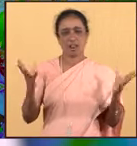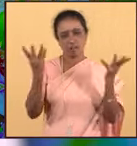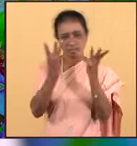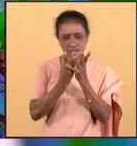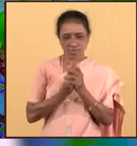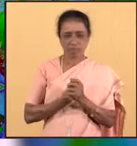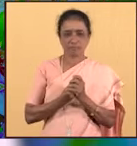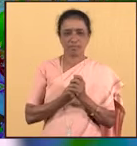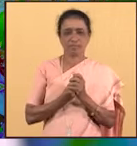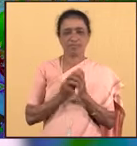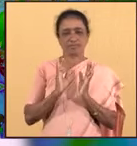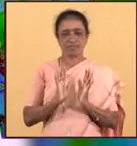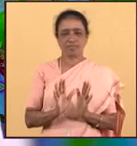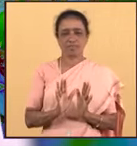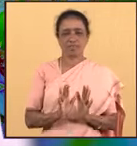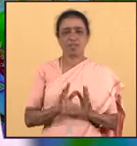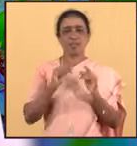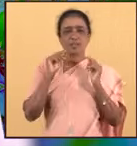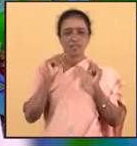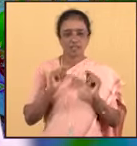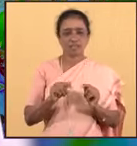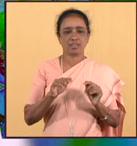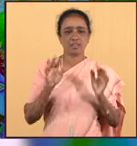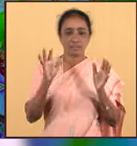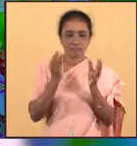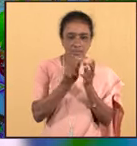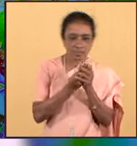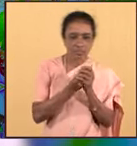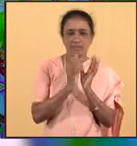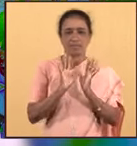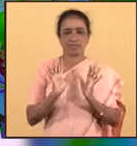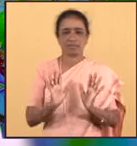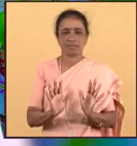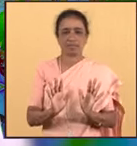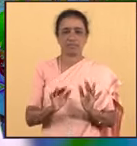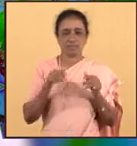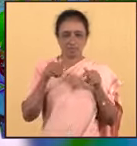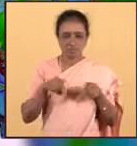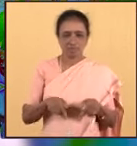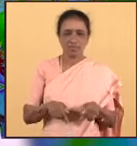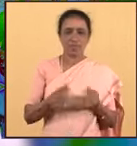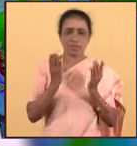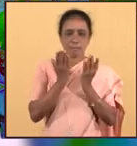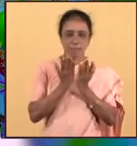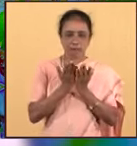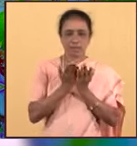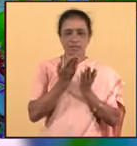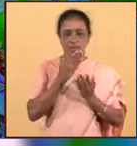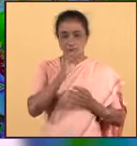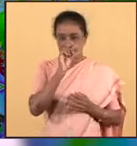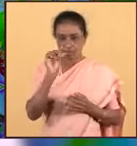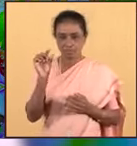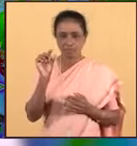சமயம் சார்பற்று அப்படின்னா எந்த சமயத்தையும் சாராது என்று அர்த்தம். நாம் இன்று பார்க்கக்கூடிய